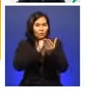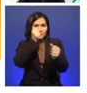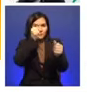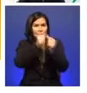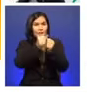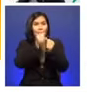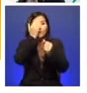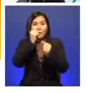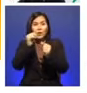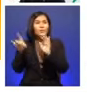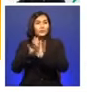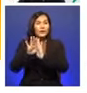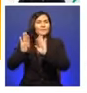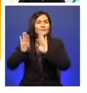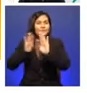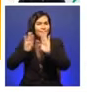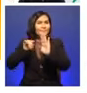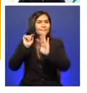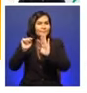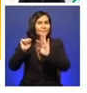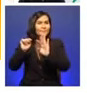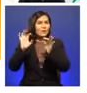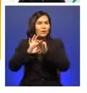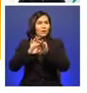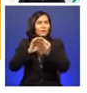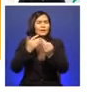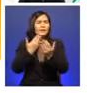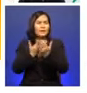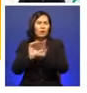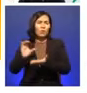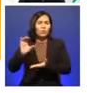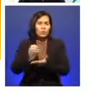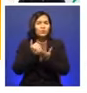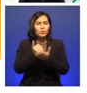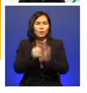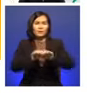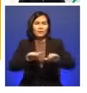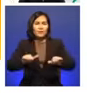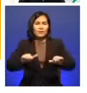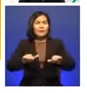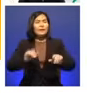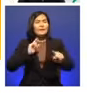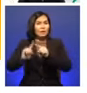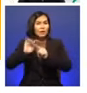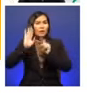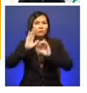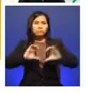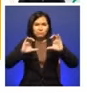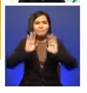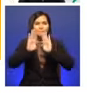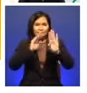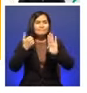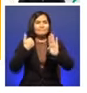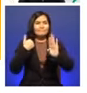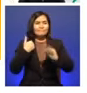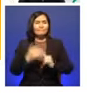ปเปรียบเทียบกับ เรื่องของนโยบายเงินอุดหนุนเด็กหรือว่าในส่วนของนโยบายของระบบบำน